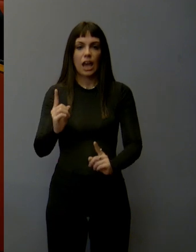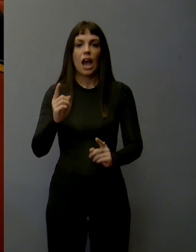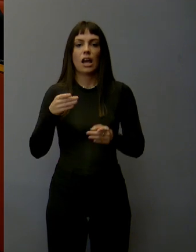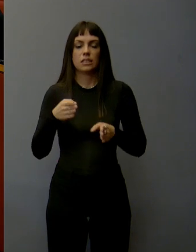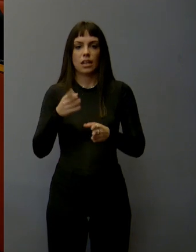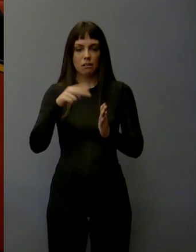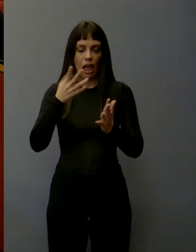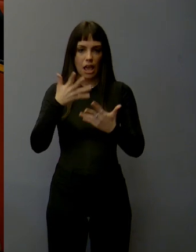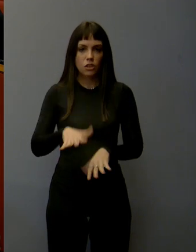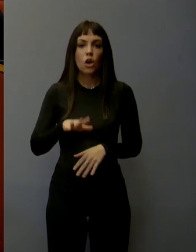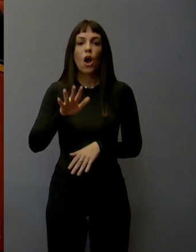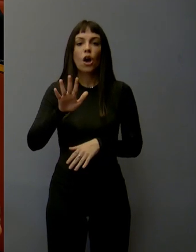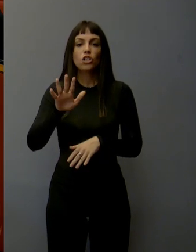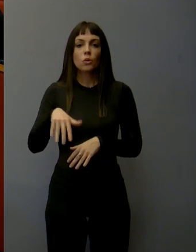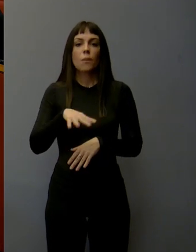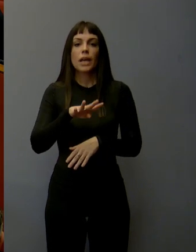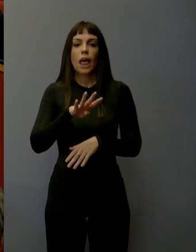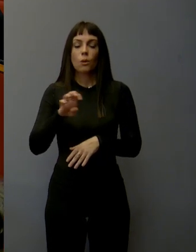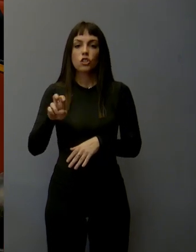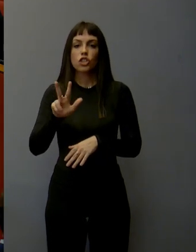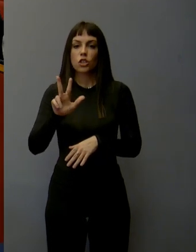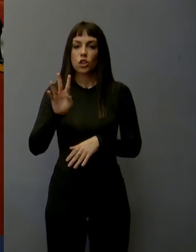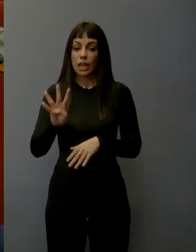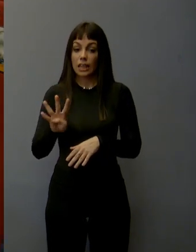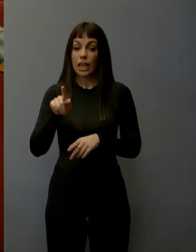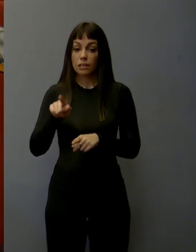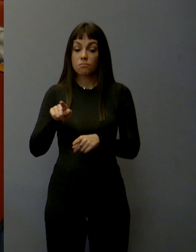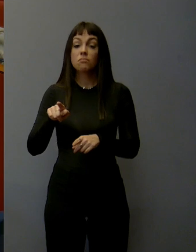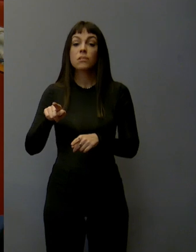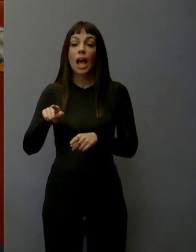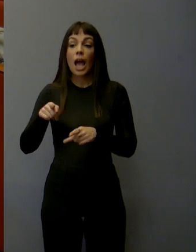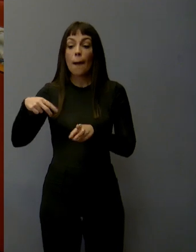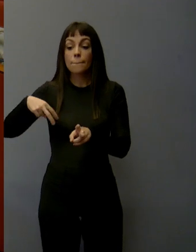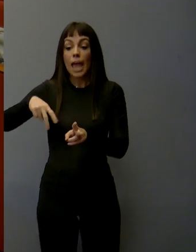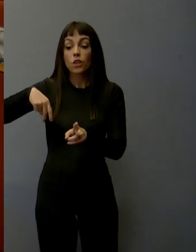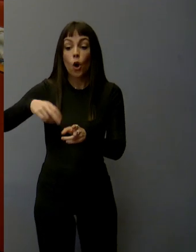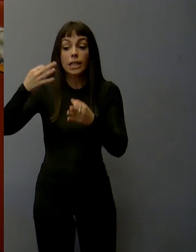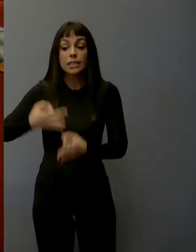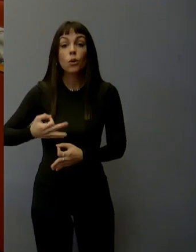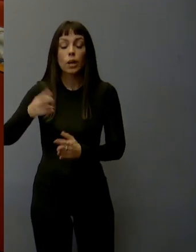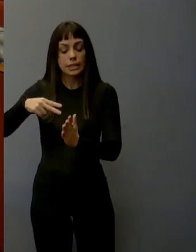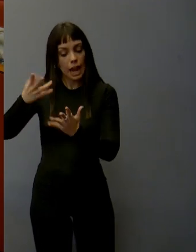4.534 sulla sicurezza stradale del pedone lo diamo per letto grazie